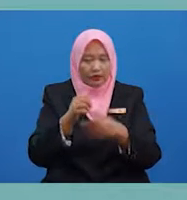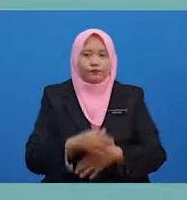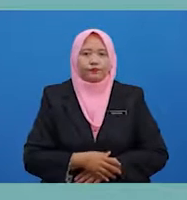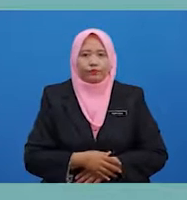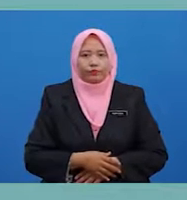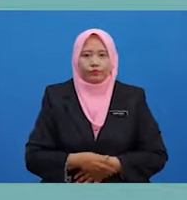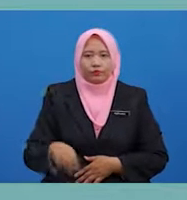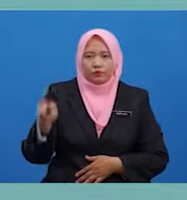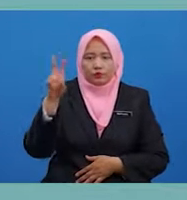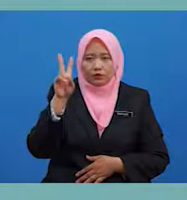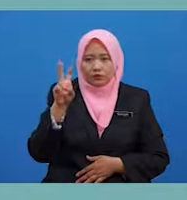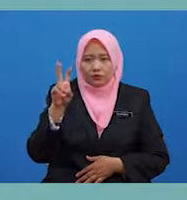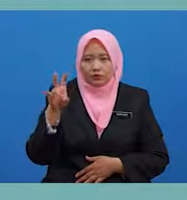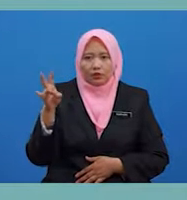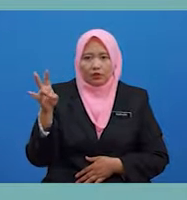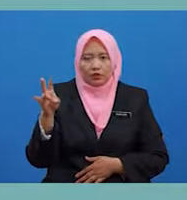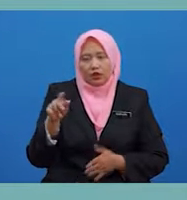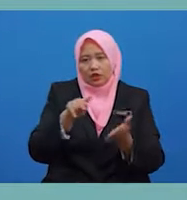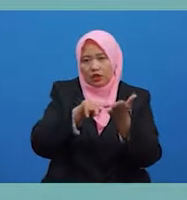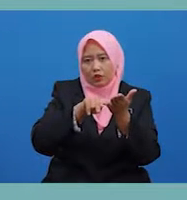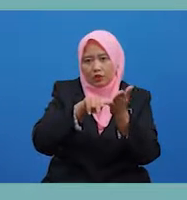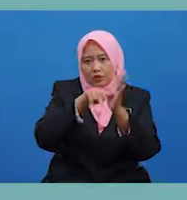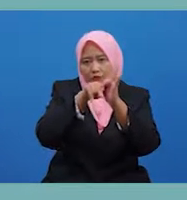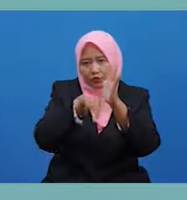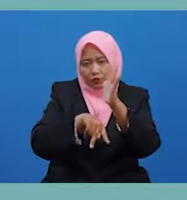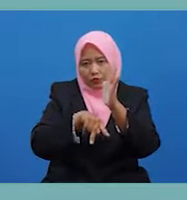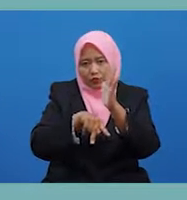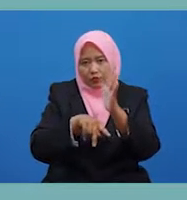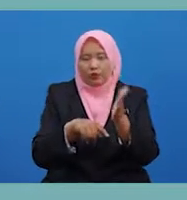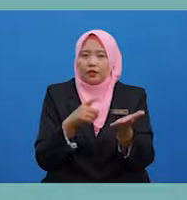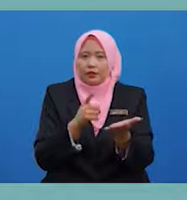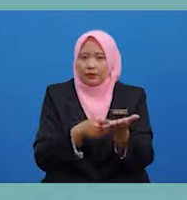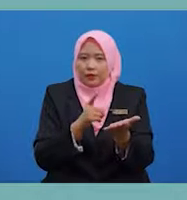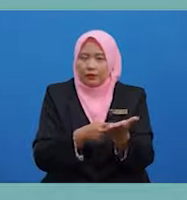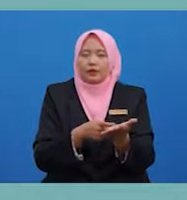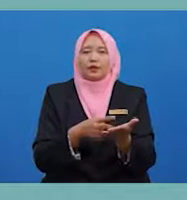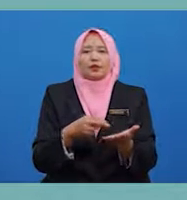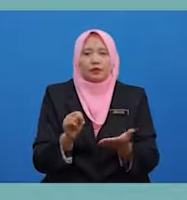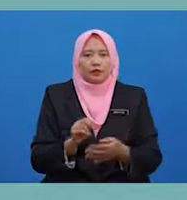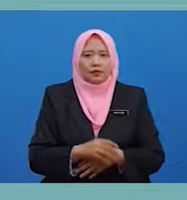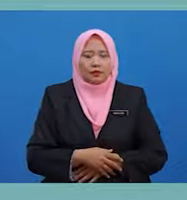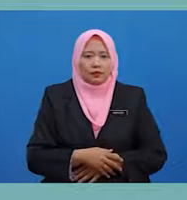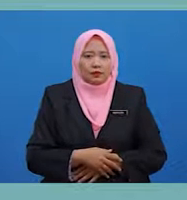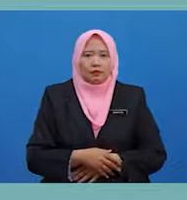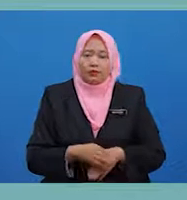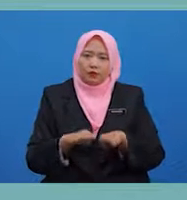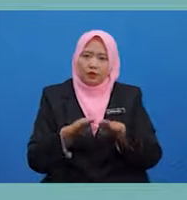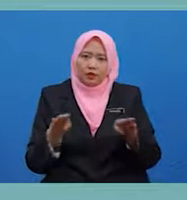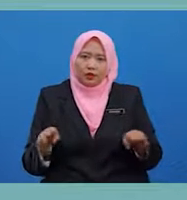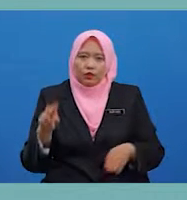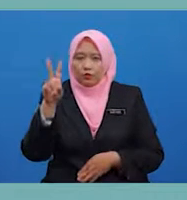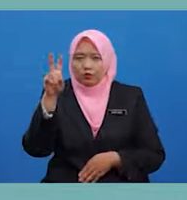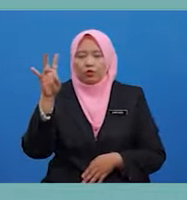pelancong yang berkurang bilangannya berbanding tahun 2017